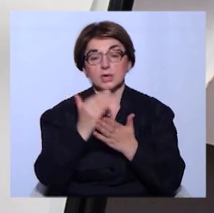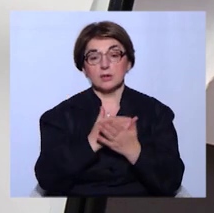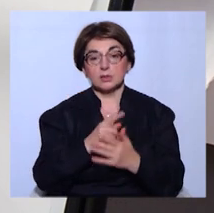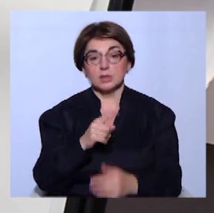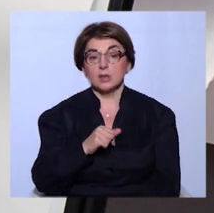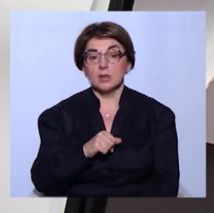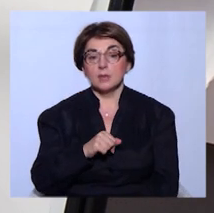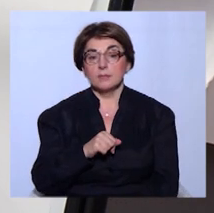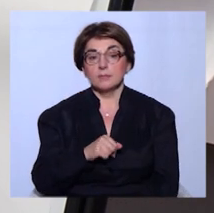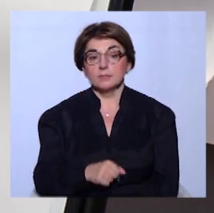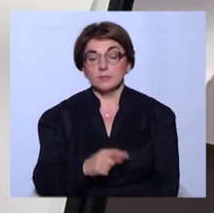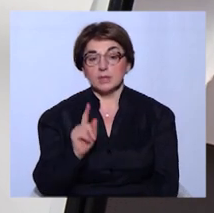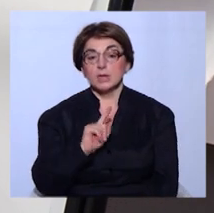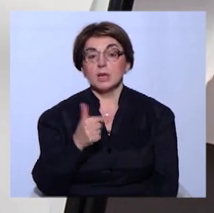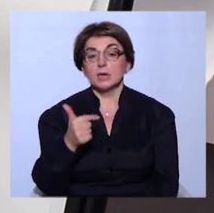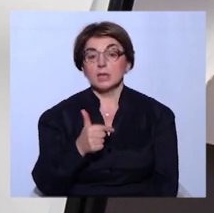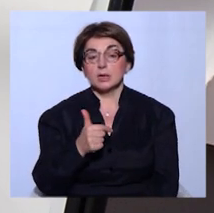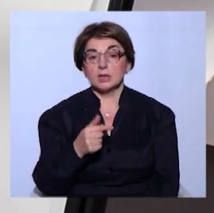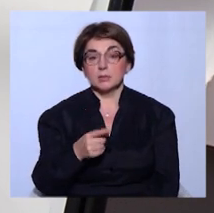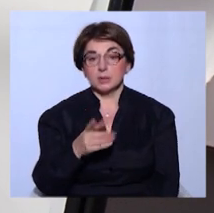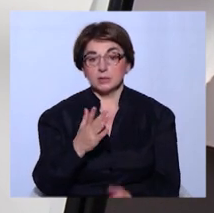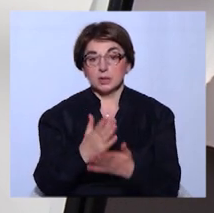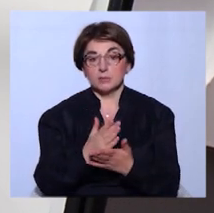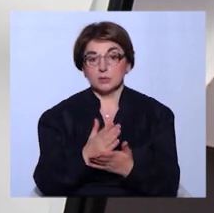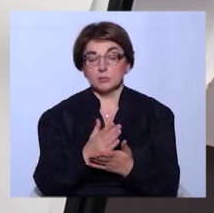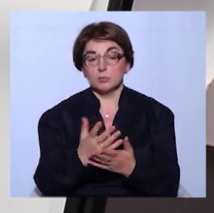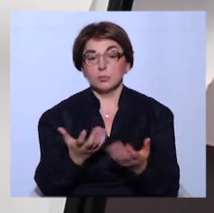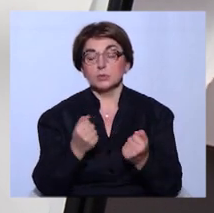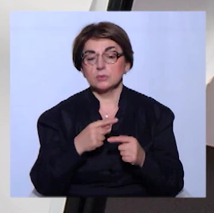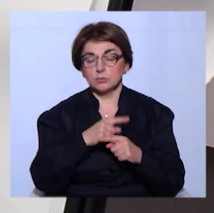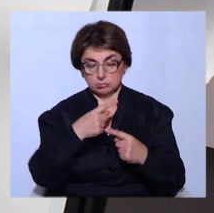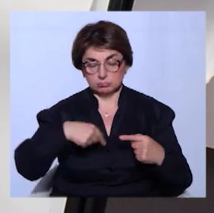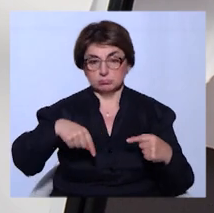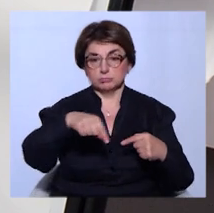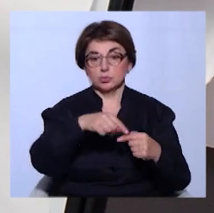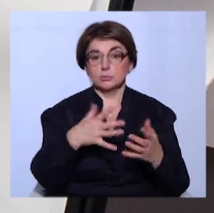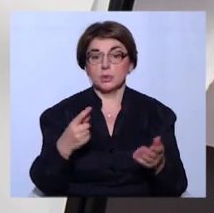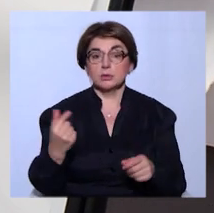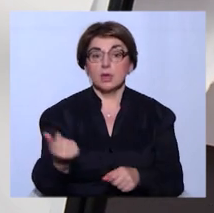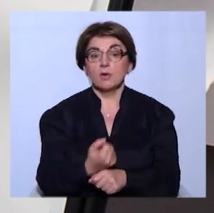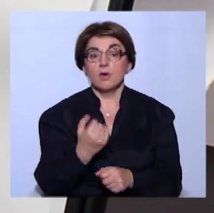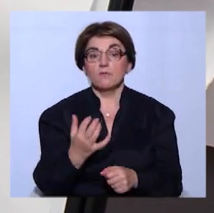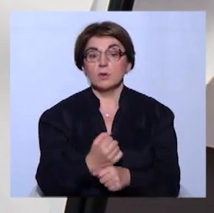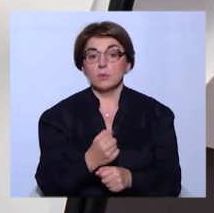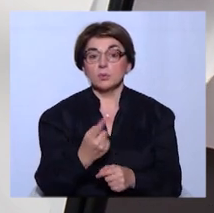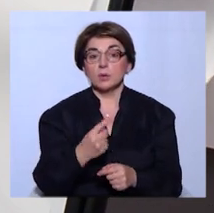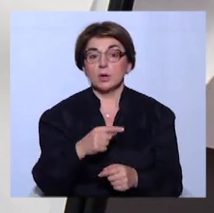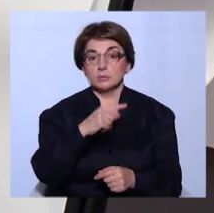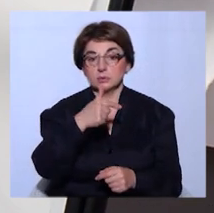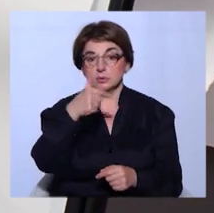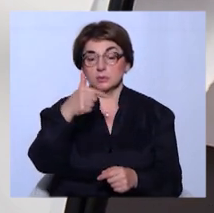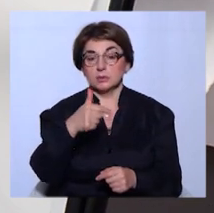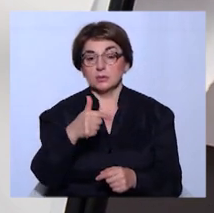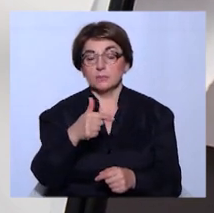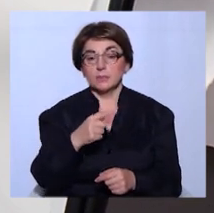იგი, გრამიც მაქვს მოცემული და მოცულობაც უნდა ვიპოვო. რა ფორმულების კომბინირება მჭირდება?